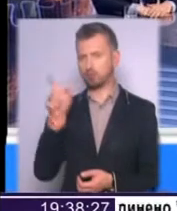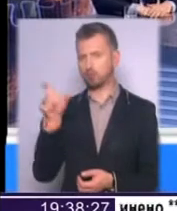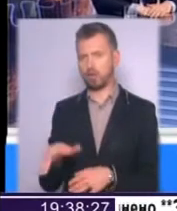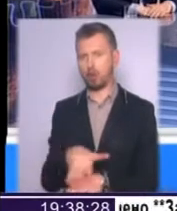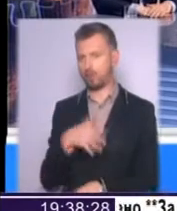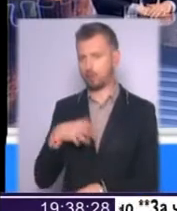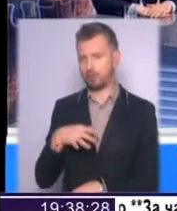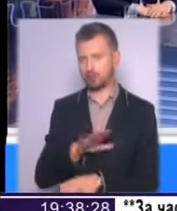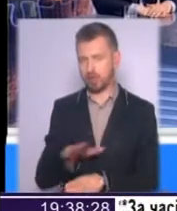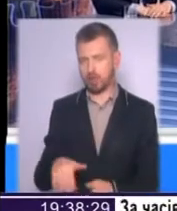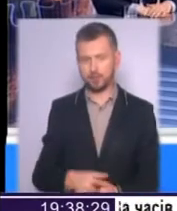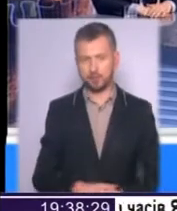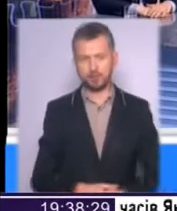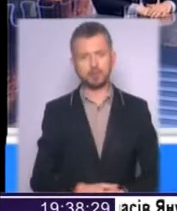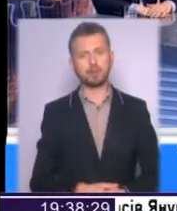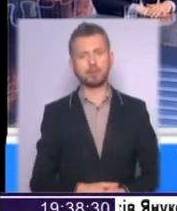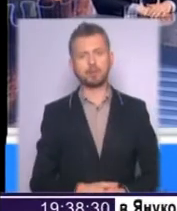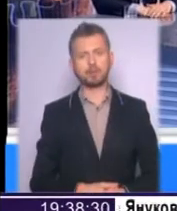чекала. Прошу, будь ласка, говоріть.